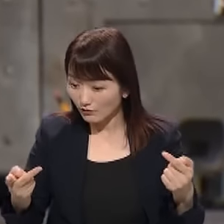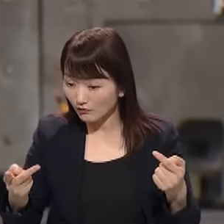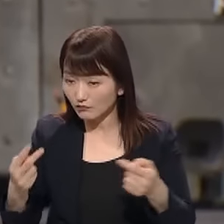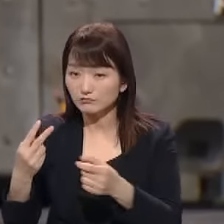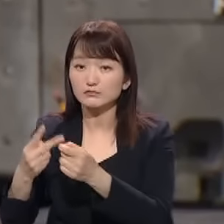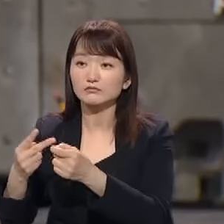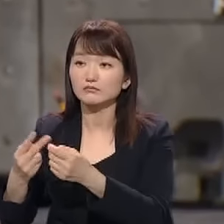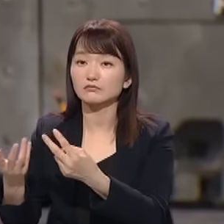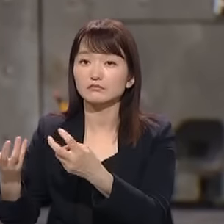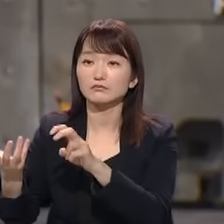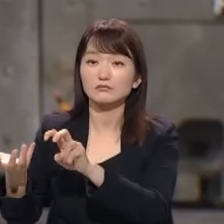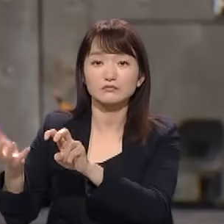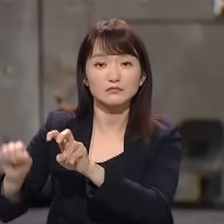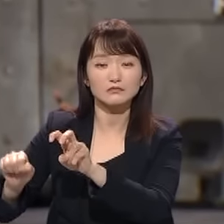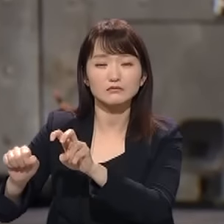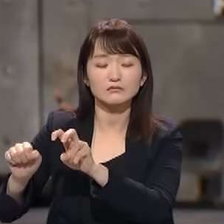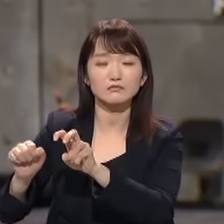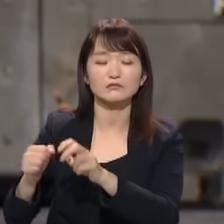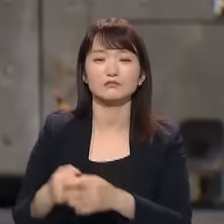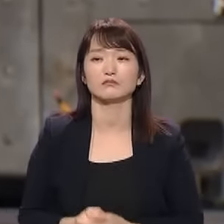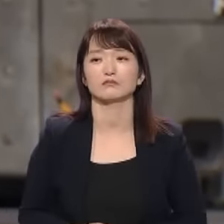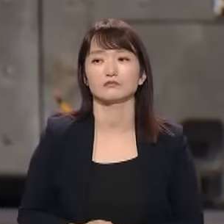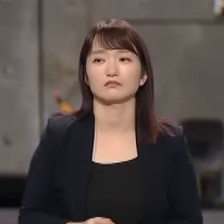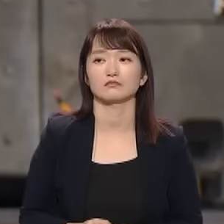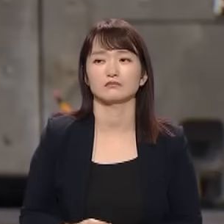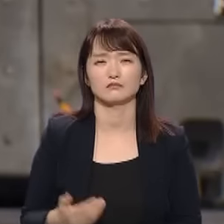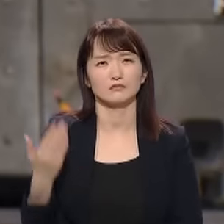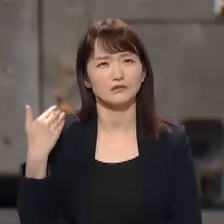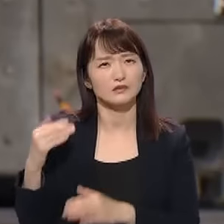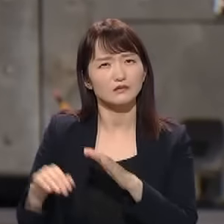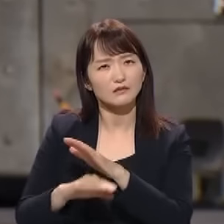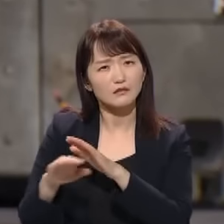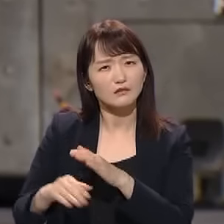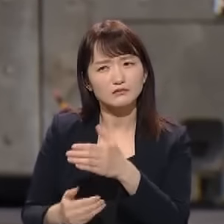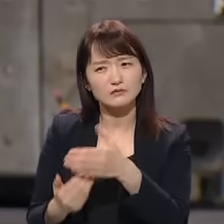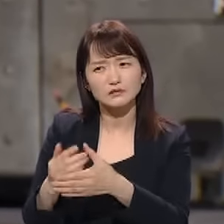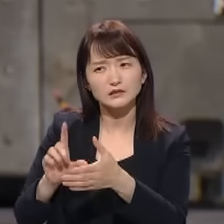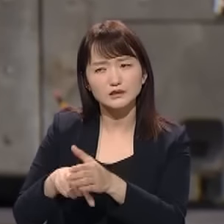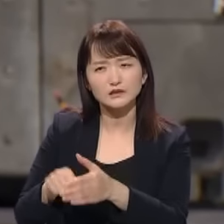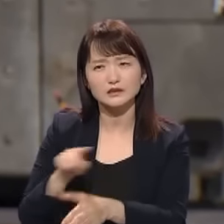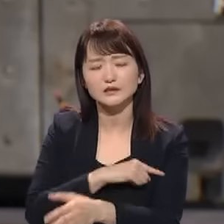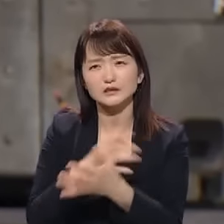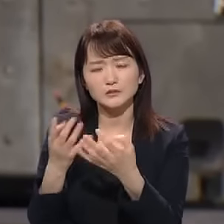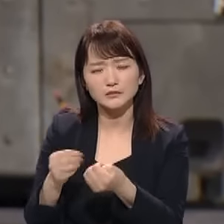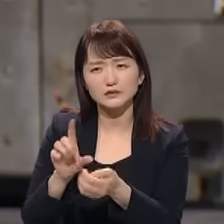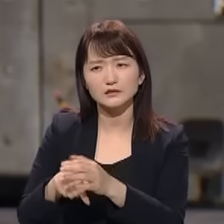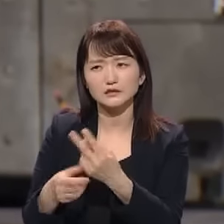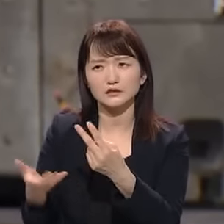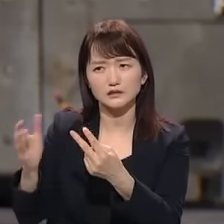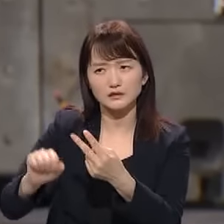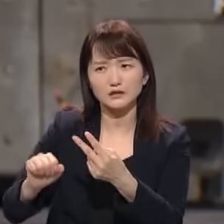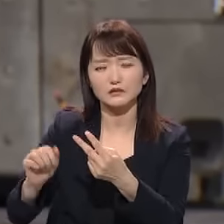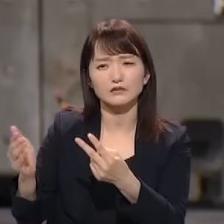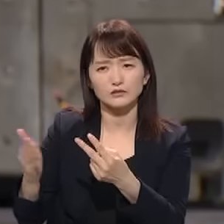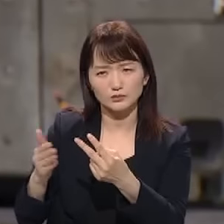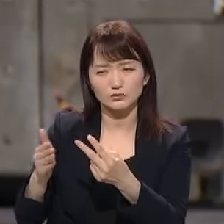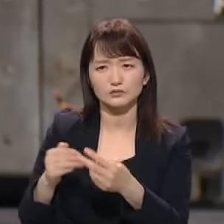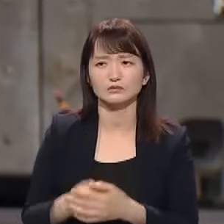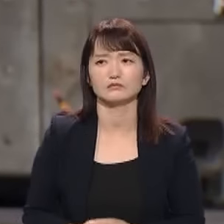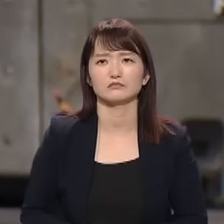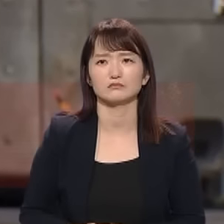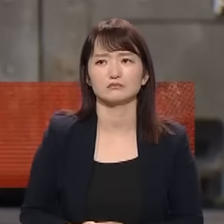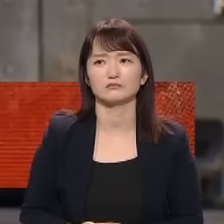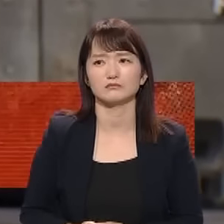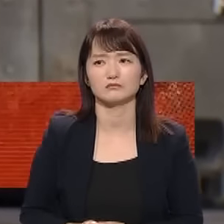돼버렸는데 이전에 아마 가장 가사 사건이나 위자료 가장 많을 때가 한 2억 정도였는데 네. 이전에